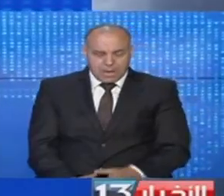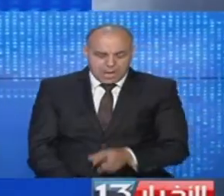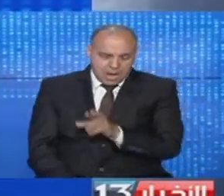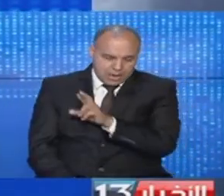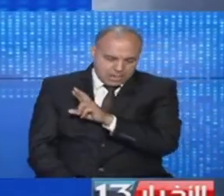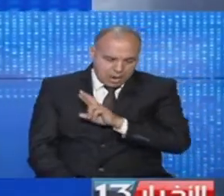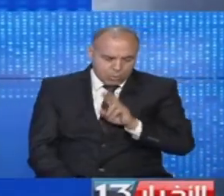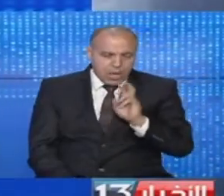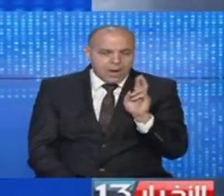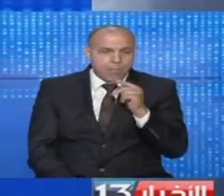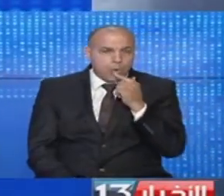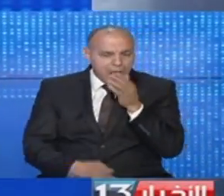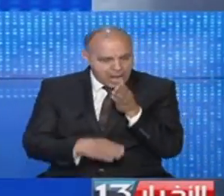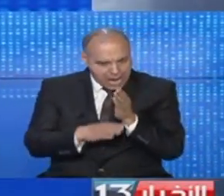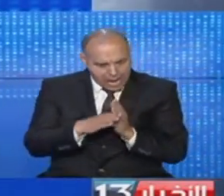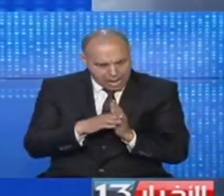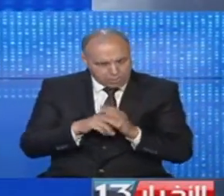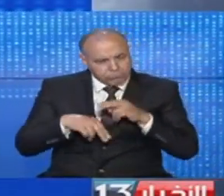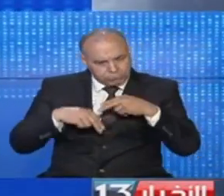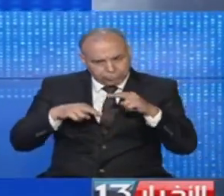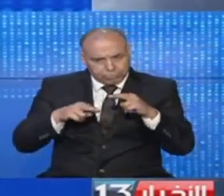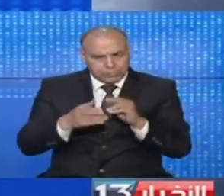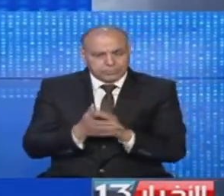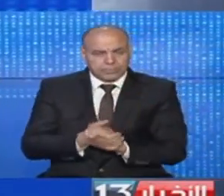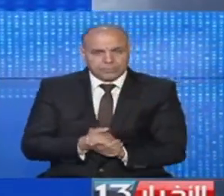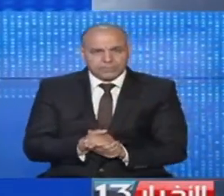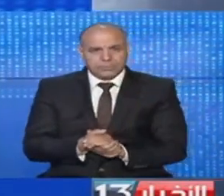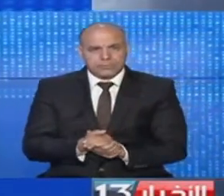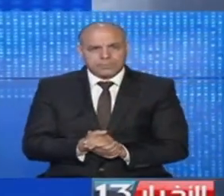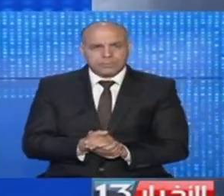نعود إلى التقرير حالما يكون جاهزاً.